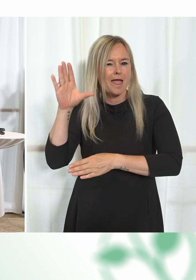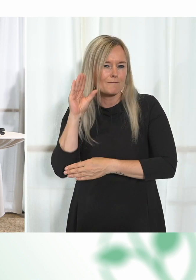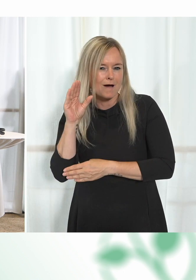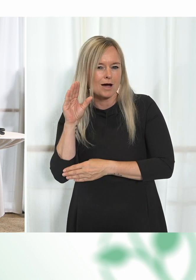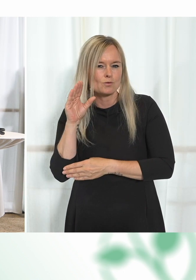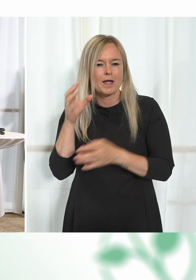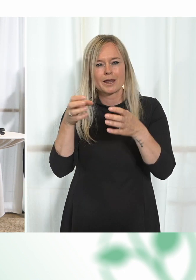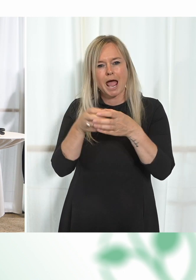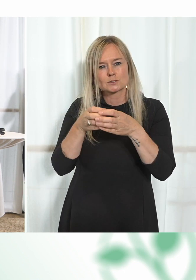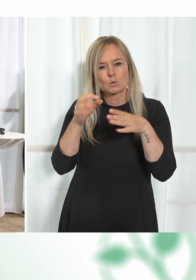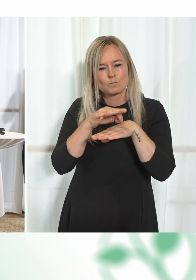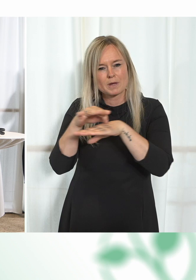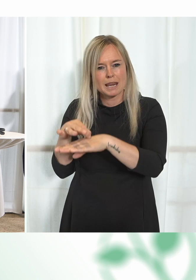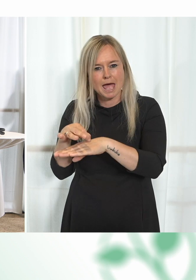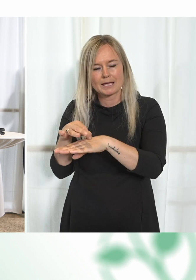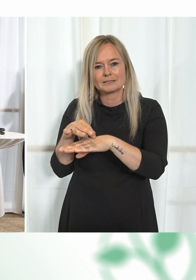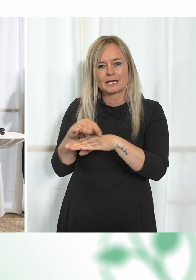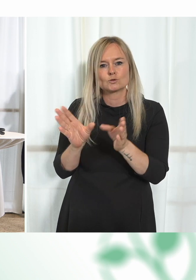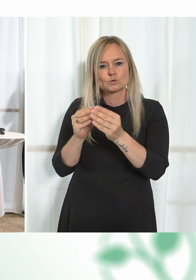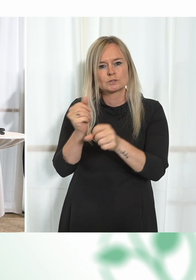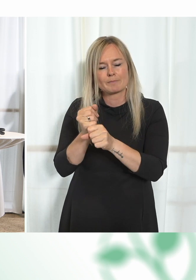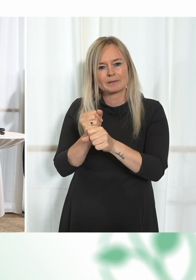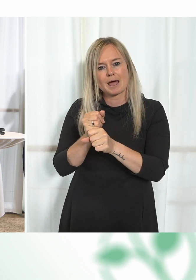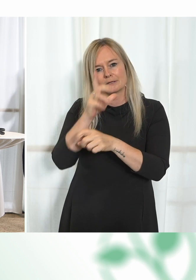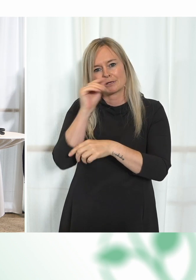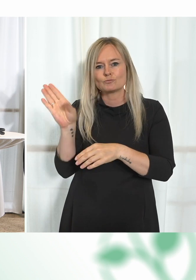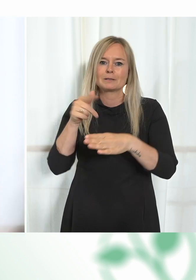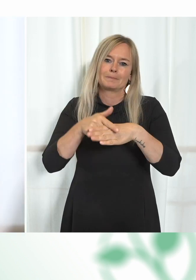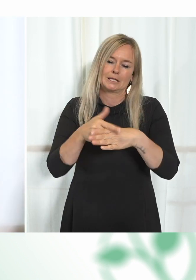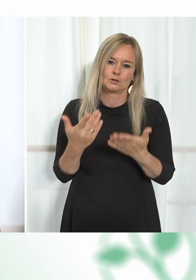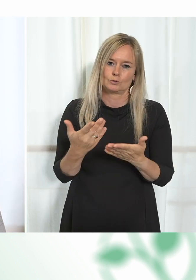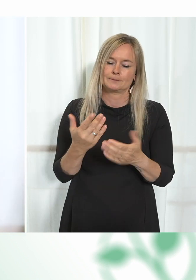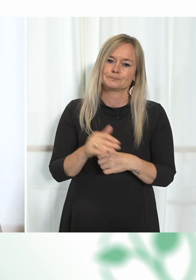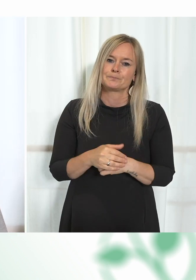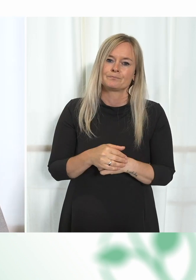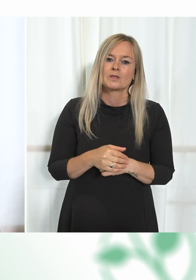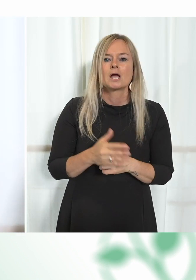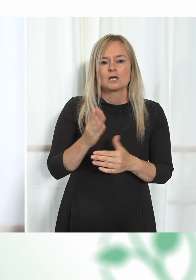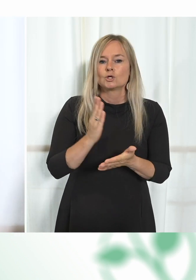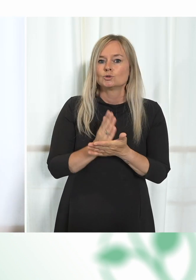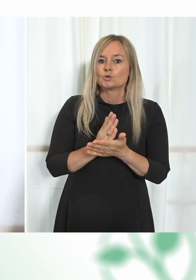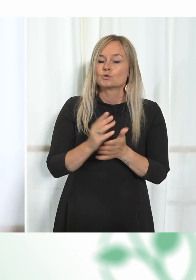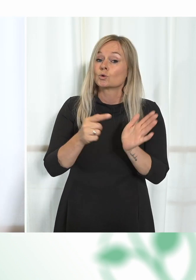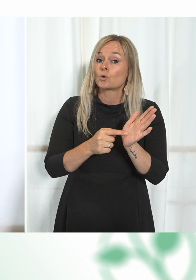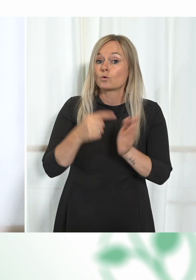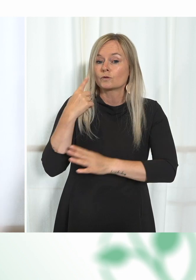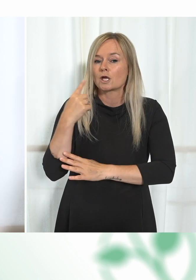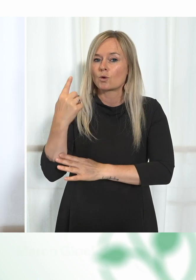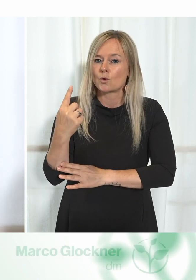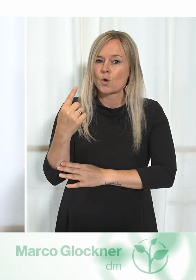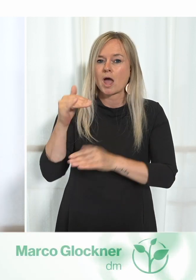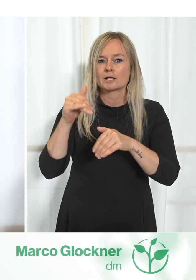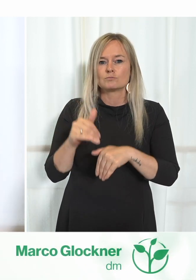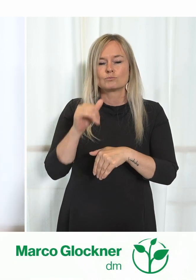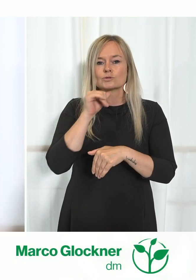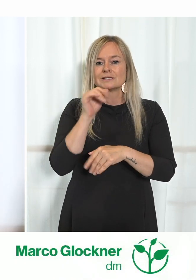mit Behinderung in Ihrem Verteilzentrum? Ja, man hat es doch schon sehr oft gehört. Man muss ja nicht nur